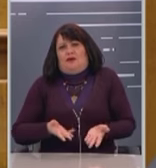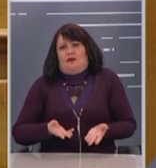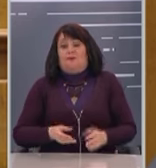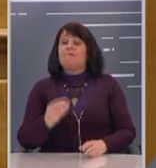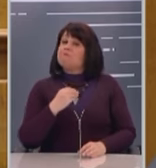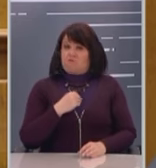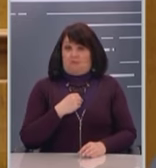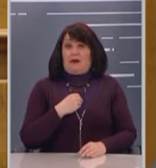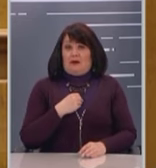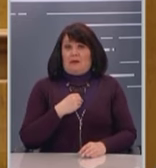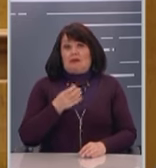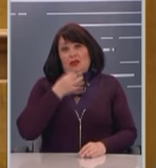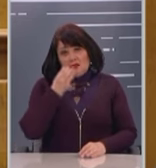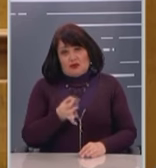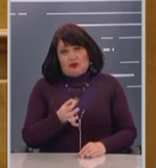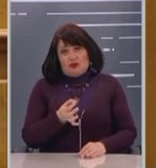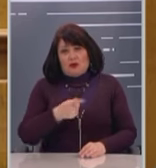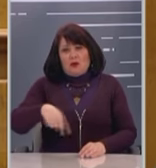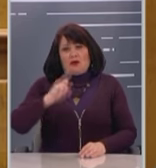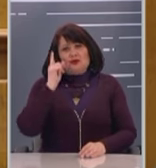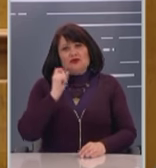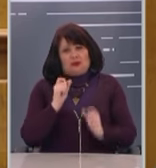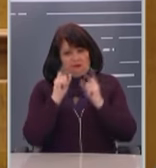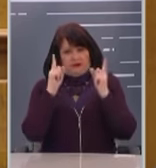Λυπούμαι που θα το πω, αλλά νομίζω ότι δεν εντυπωσιάζεται κανέναν.